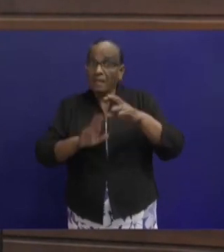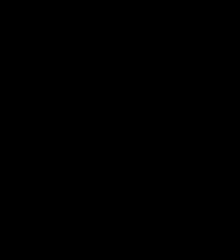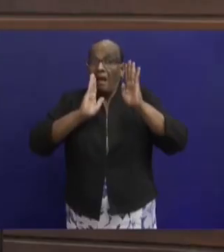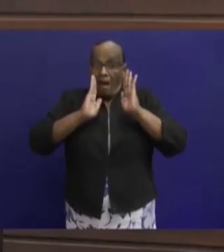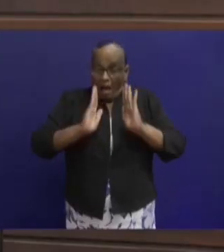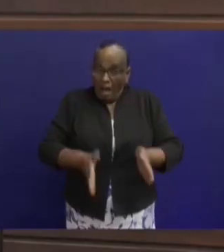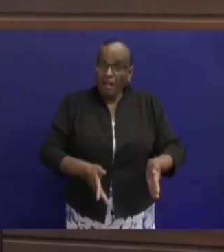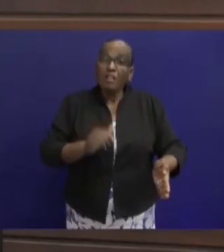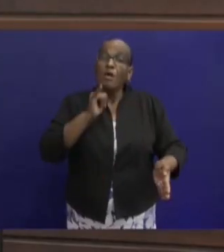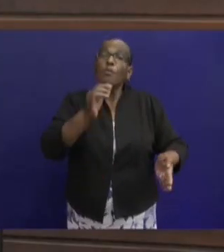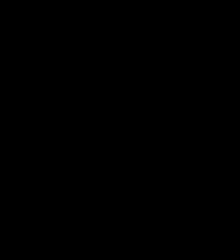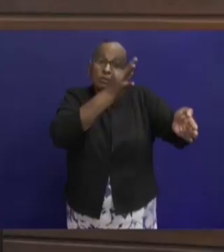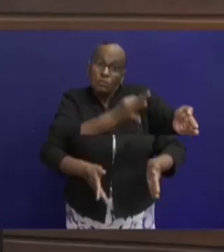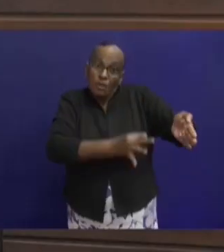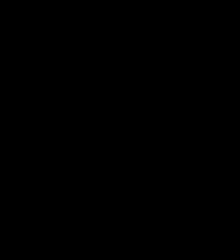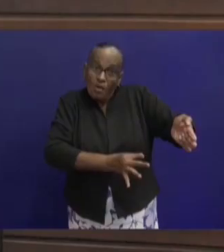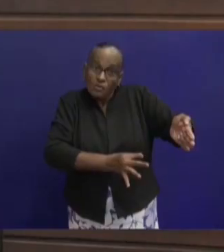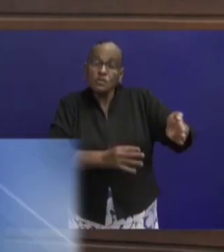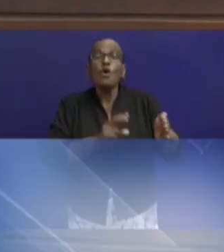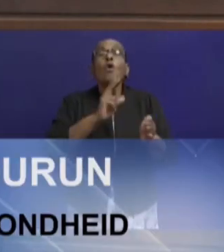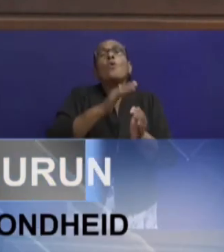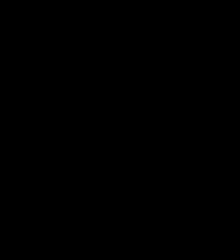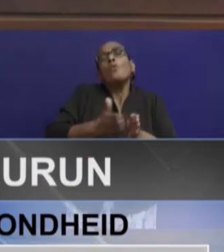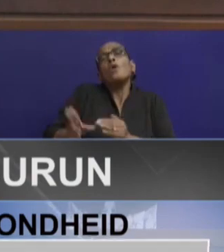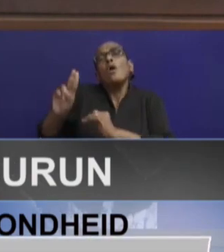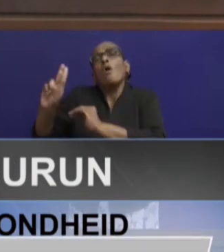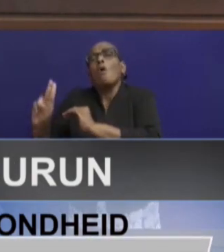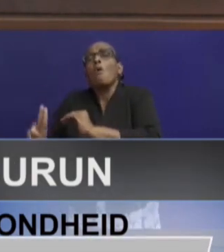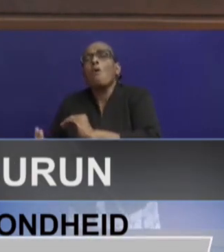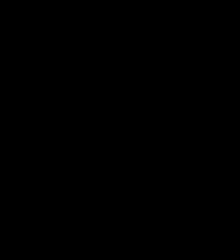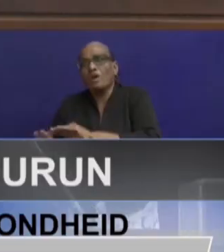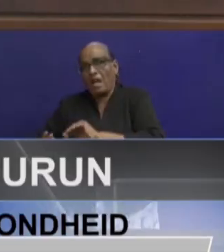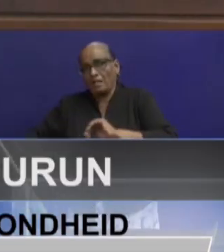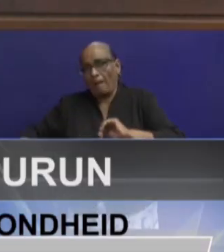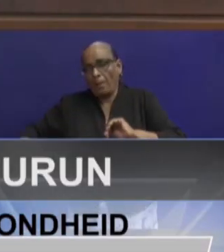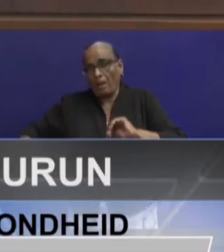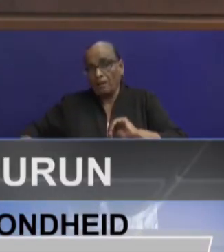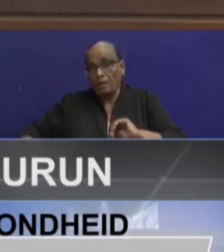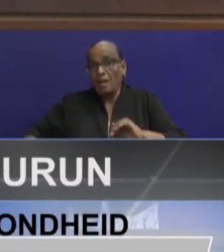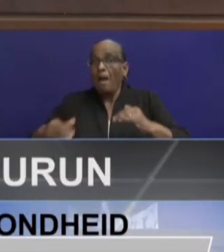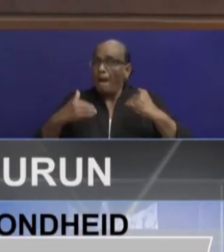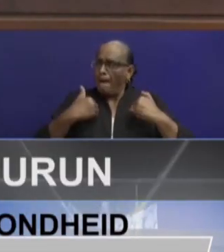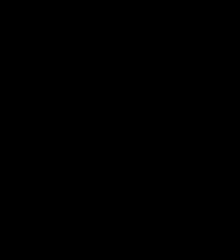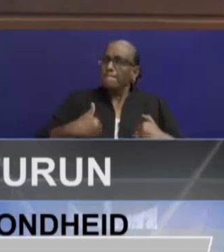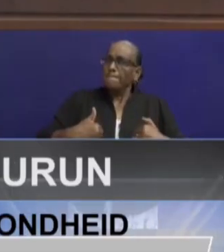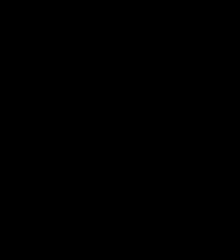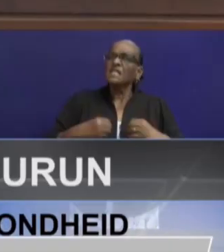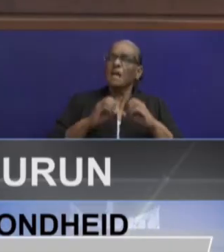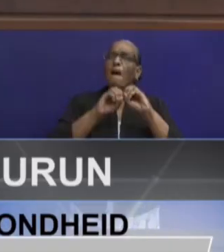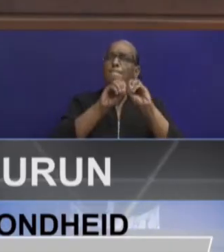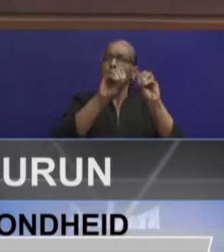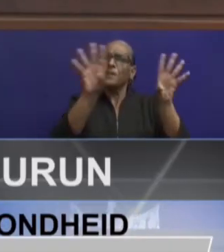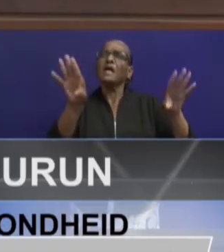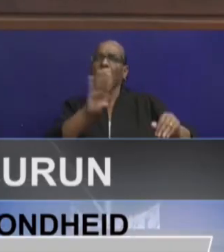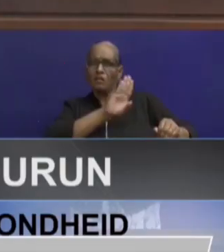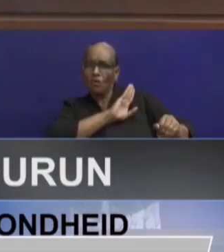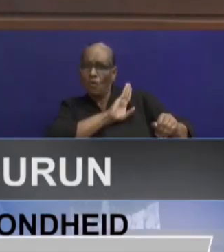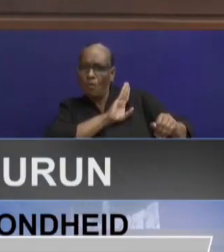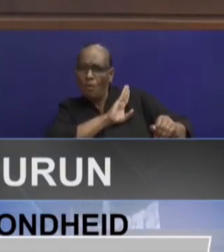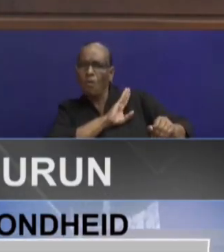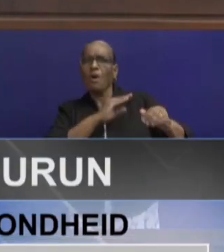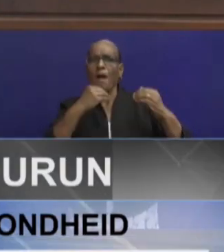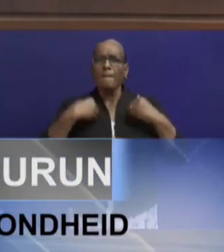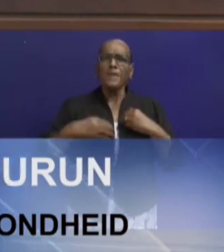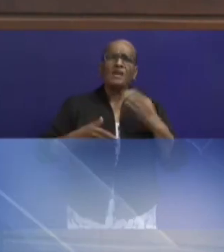wie in thuisquarantaine gaat, wie in overheidsquarantaine gaat. De mensen gaan dat ook bekend gemaakt worden, aan de mensen gaat worden